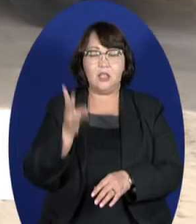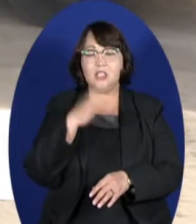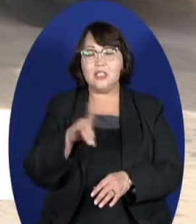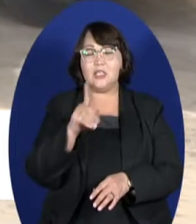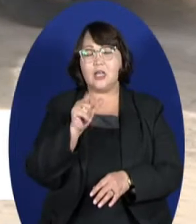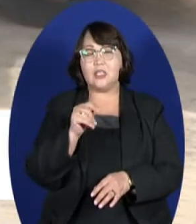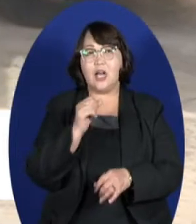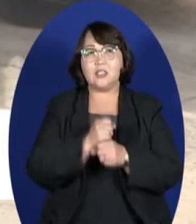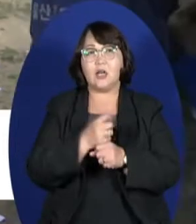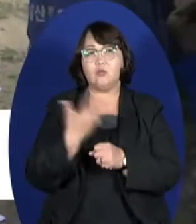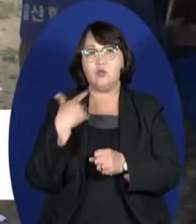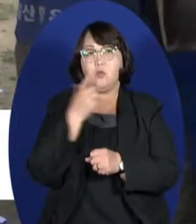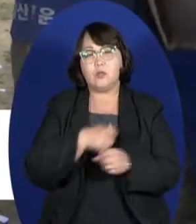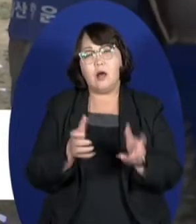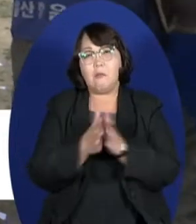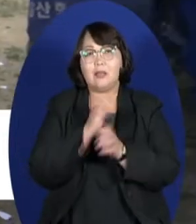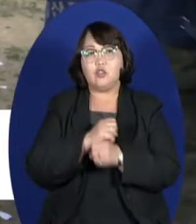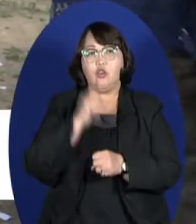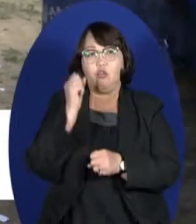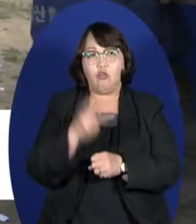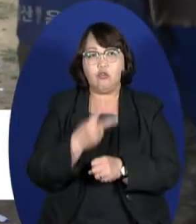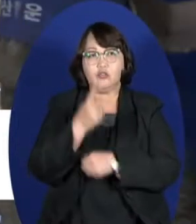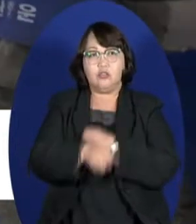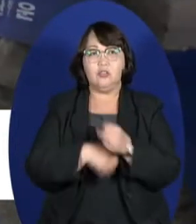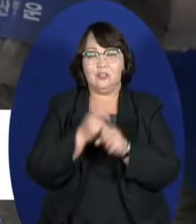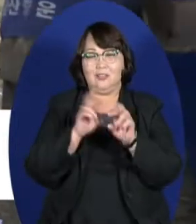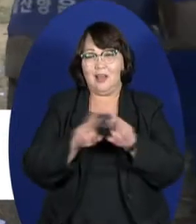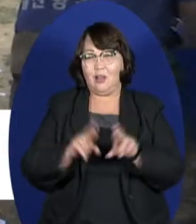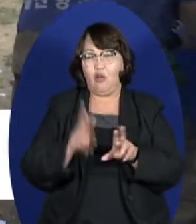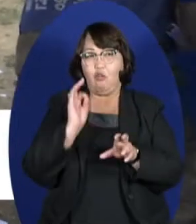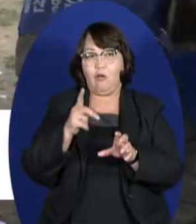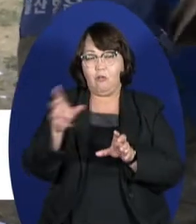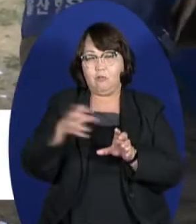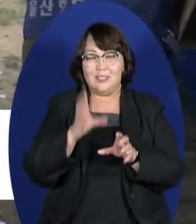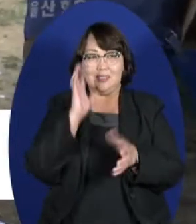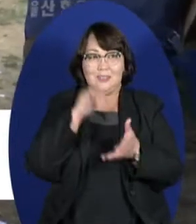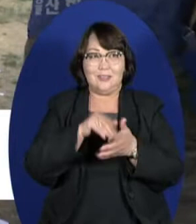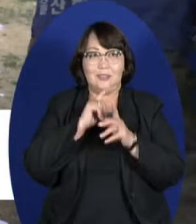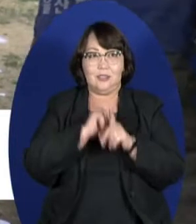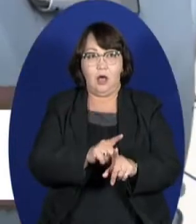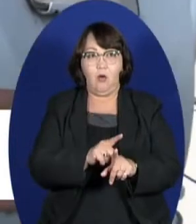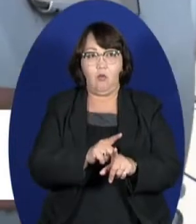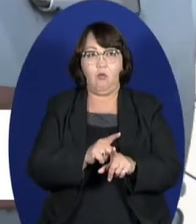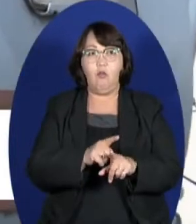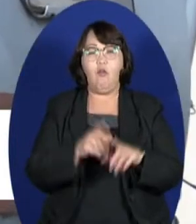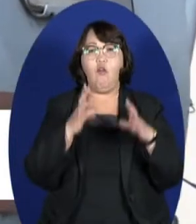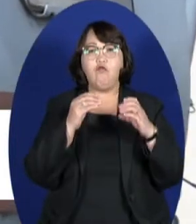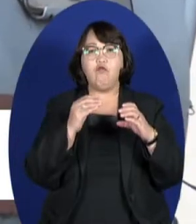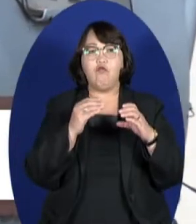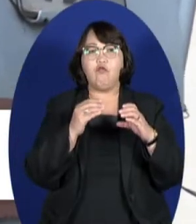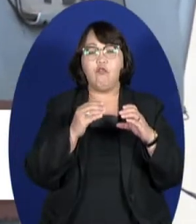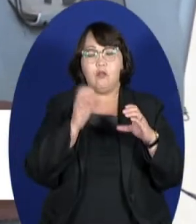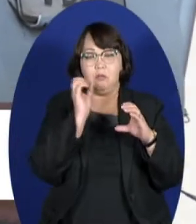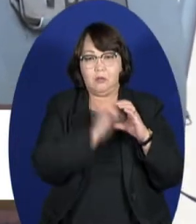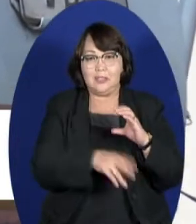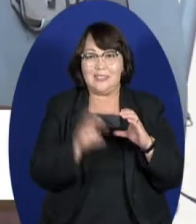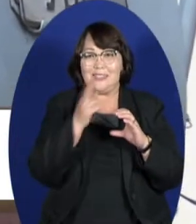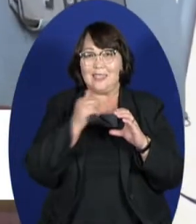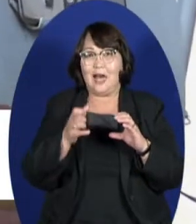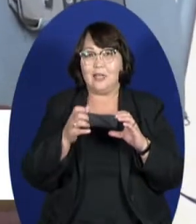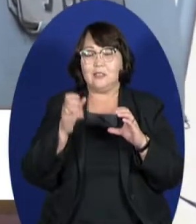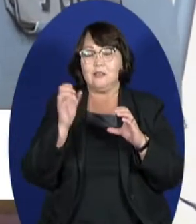албатай хамтран 2 дахь жилдээ ялгаж ангилсан хогийг стандартын дагуу ачин, хувансар сав болон хаягдал цаасыг